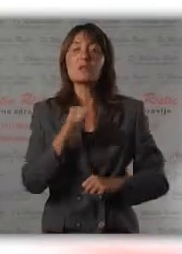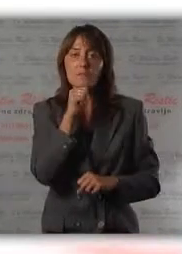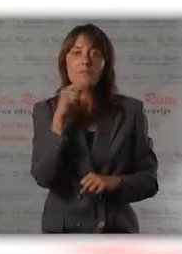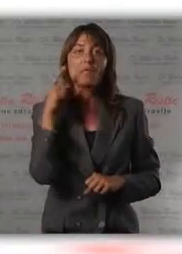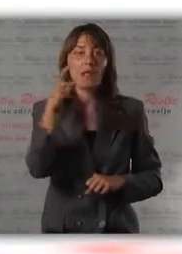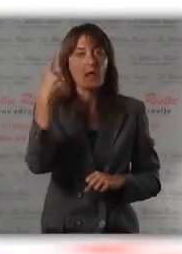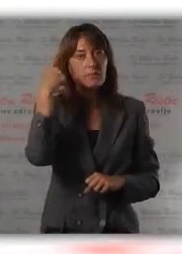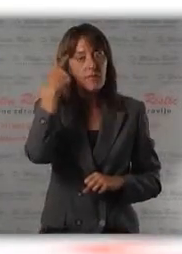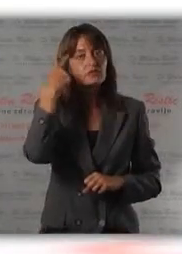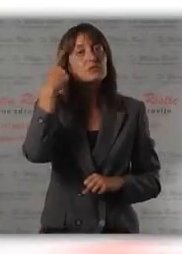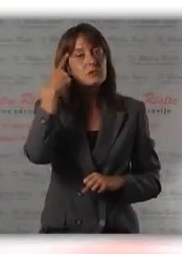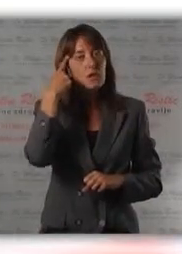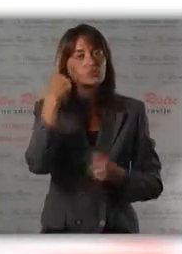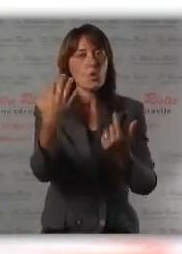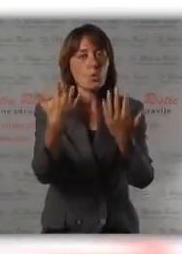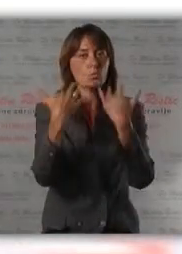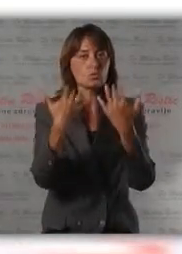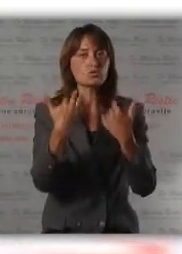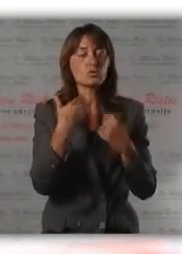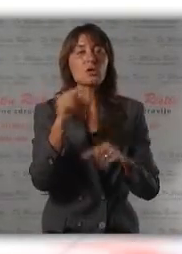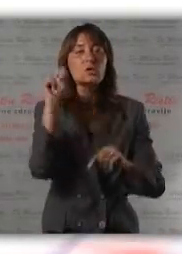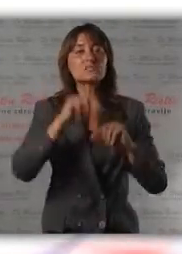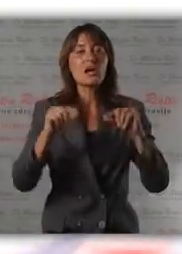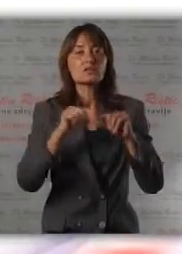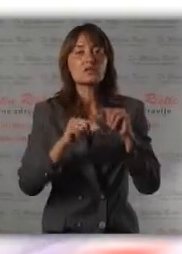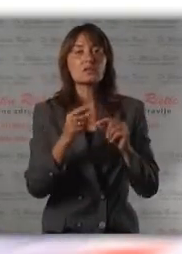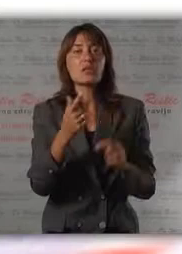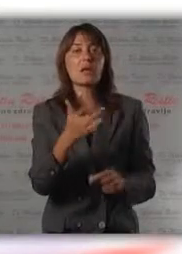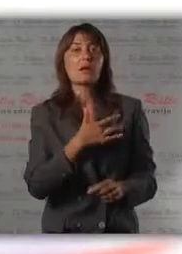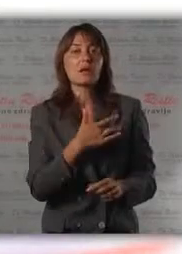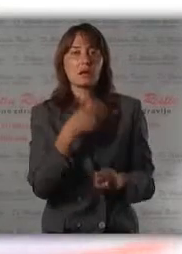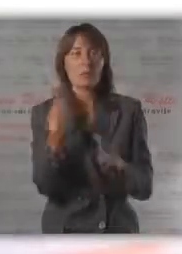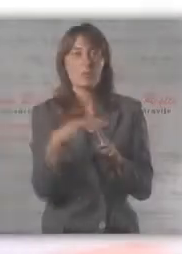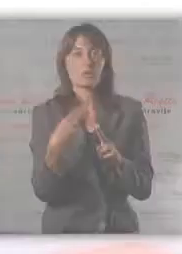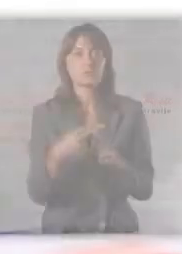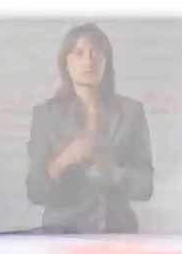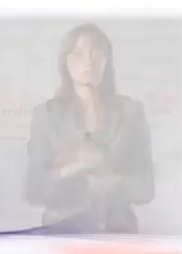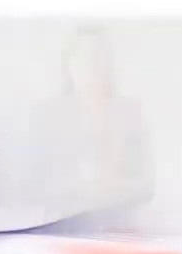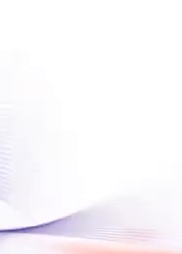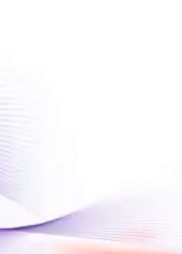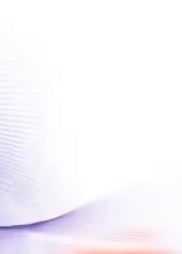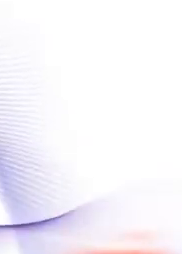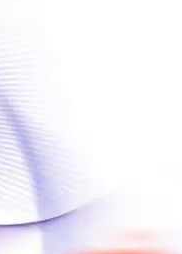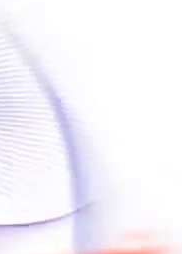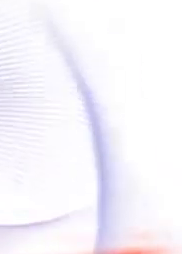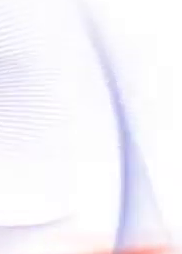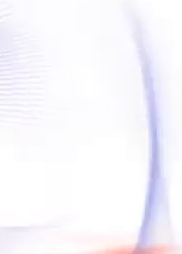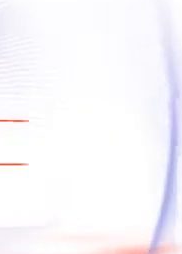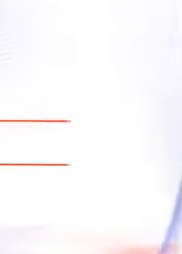gojaznosti, i na taj način značajno utiče u prevenciji nastanka kardiovaskularnih bolesti.